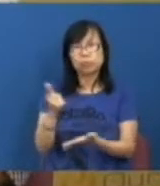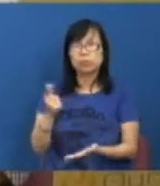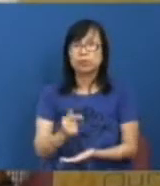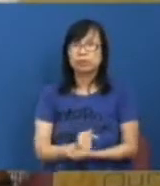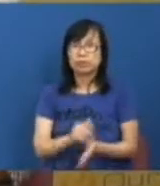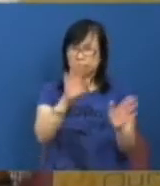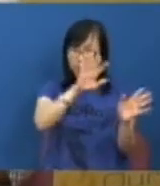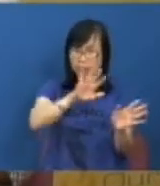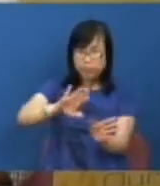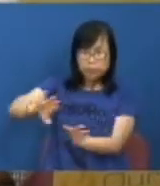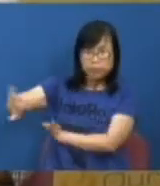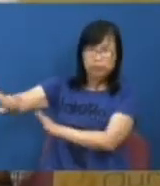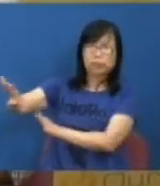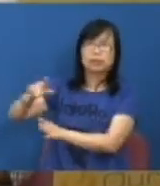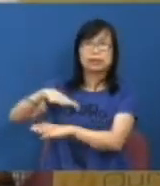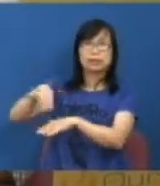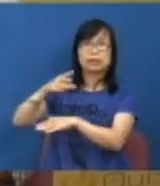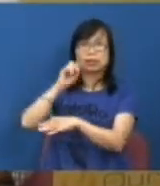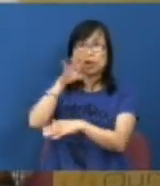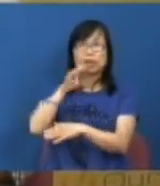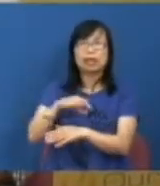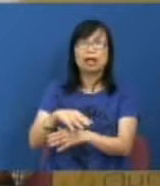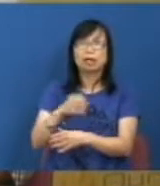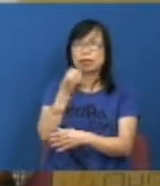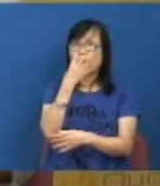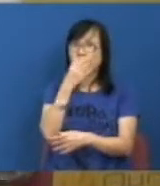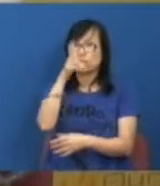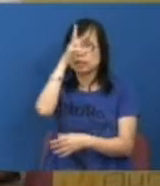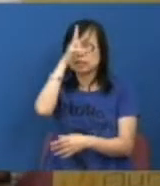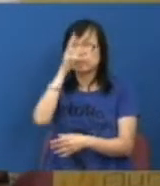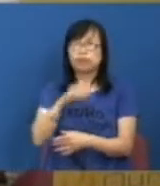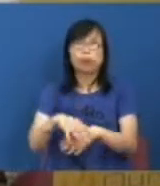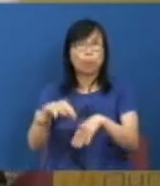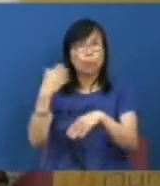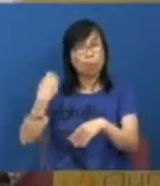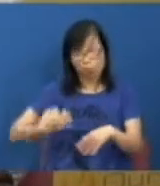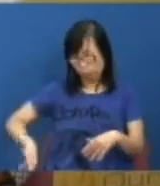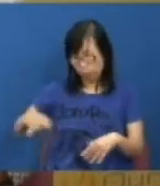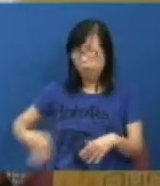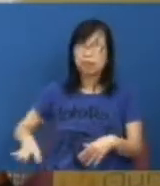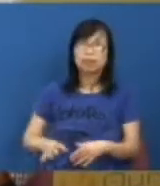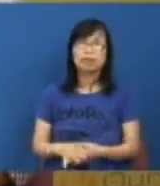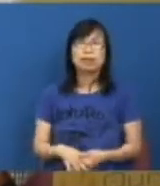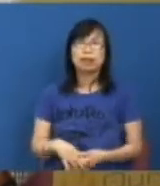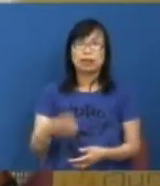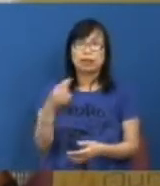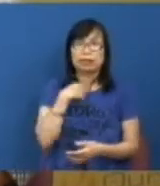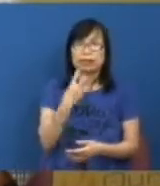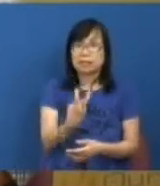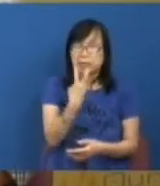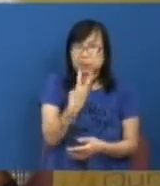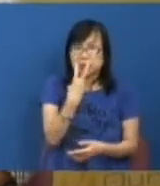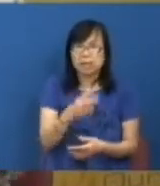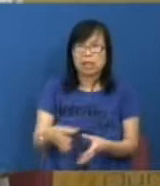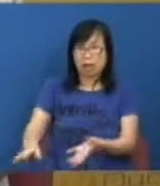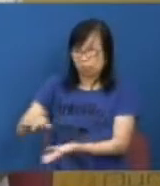除咗頭先講嗰幾樣嘢咧，有一樣嘢我覺得其實香港政府就係好鬼嘥嘅。其實咧，我哋而家沼氣咧喺我哋嘅堆填區裏邊